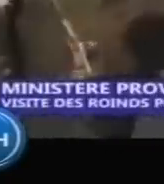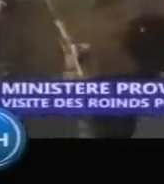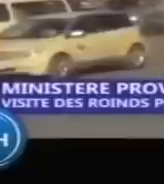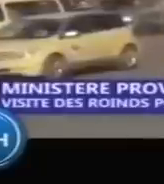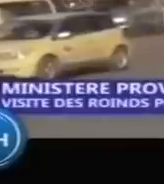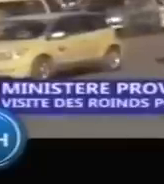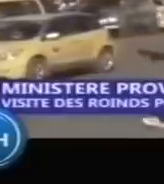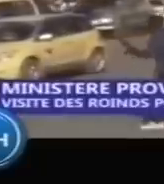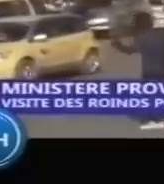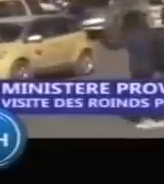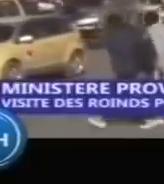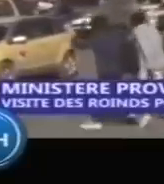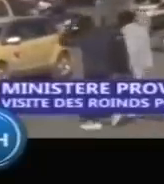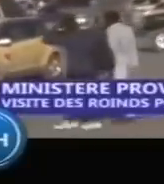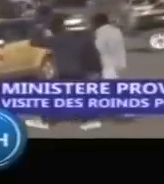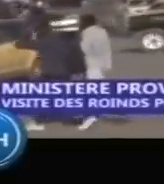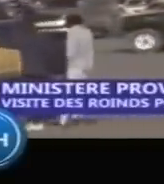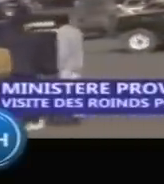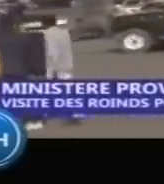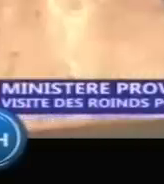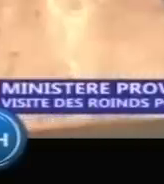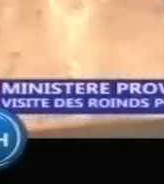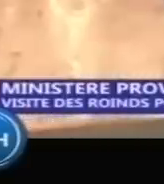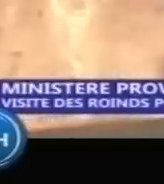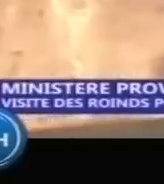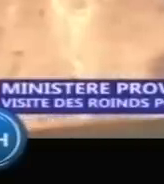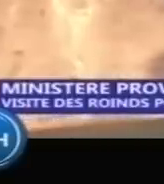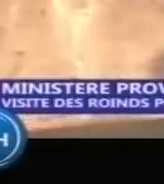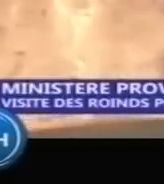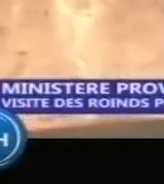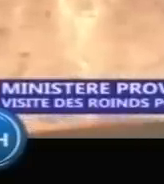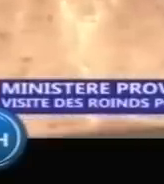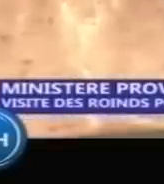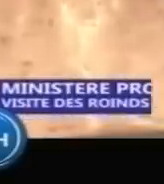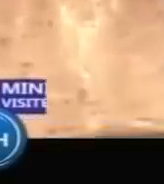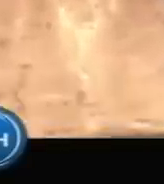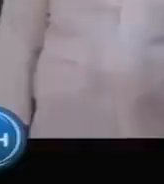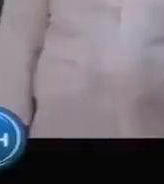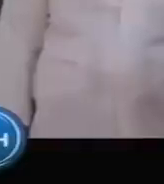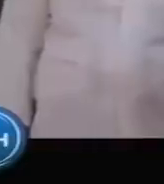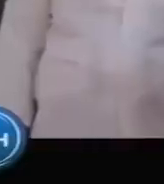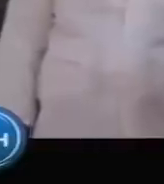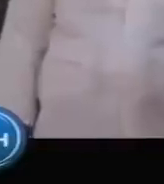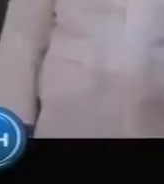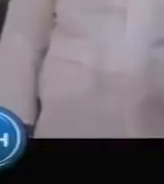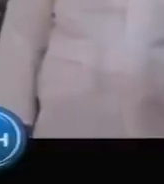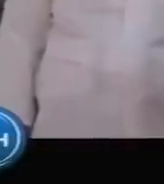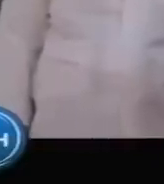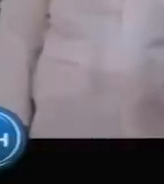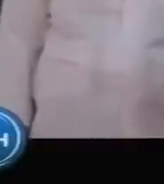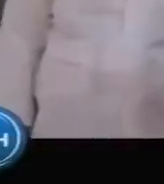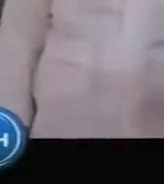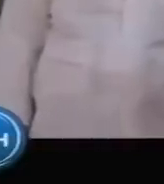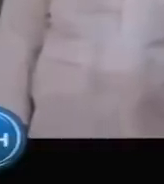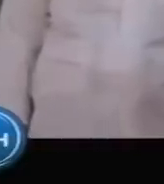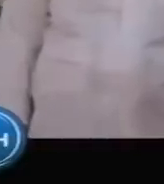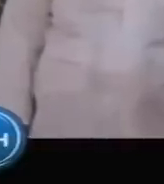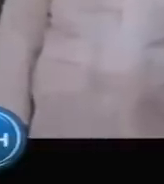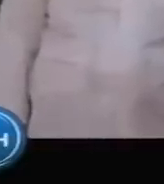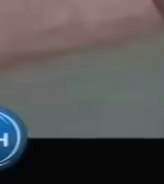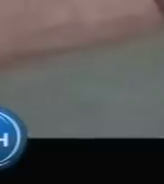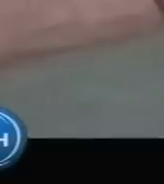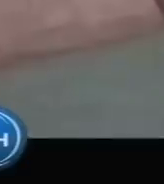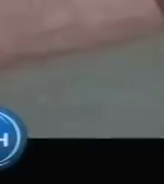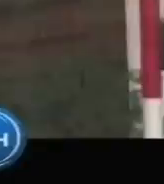infrastructures a débuté par le rond-point de la grande place de la Poste. Miguel Katem Kachal a suivi les explications sur les travaux